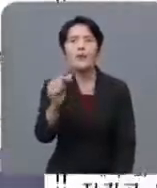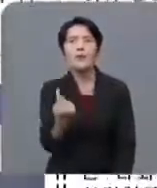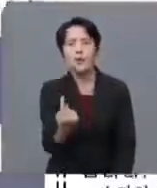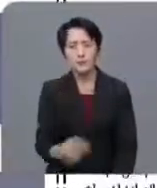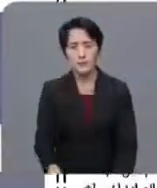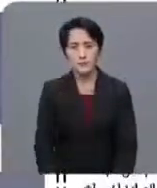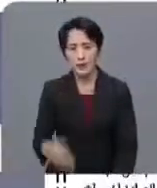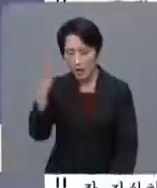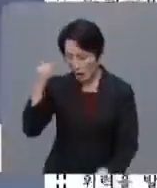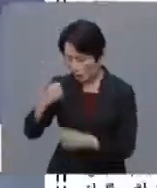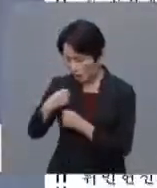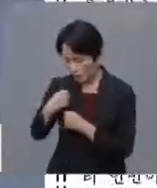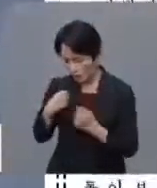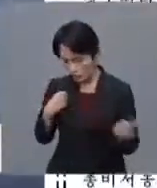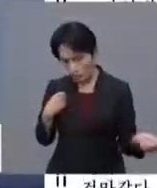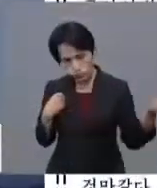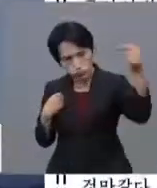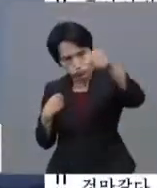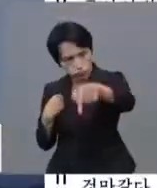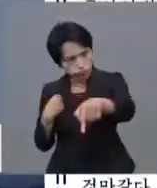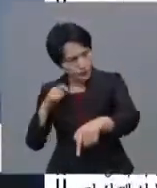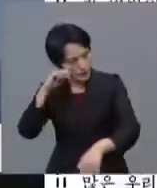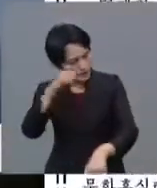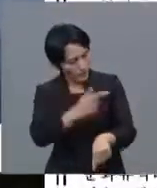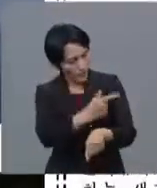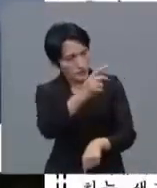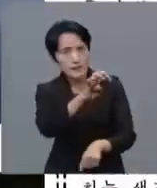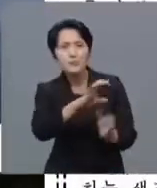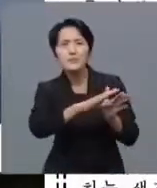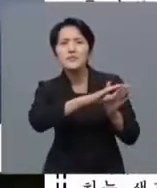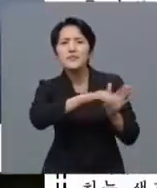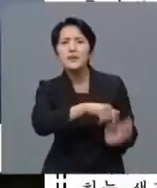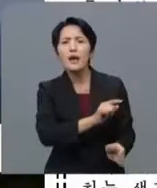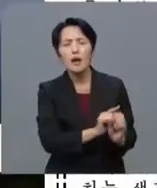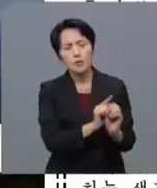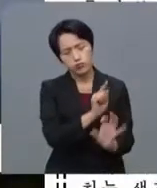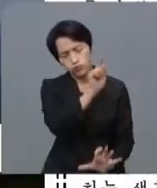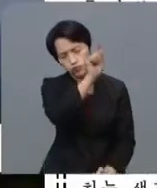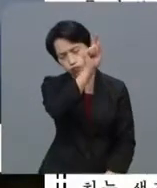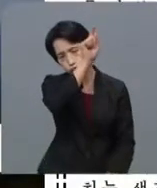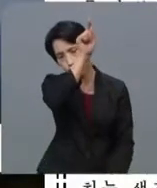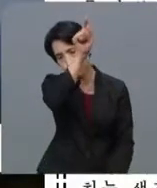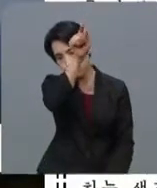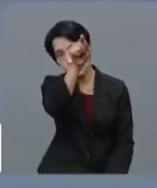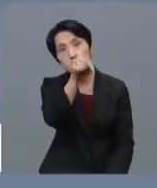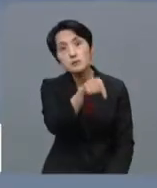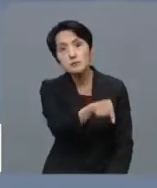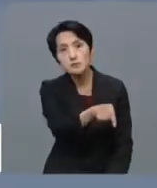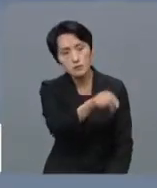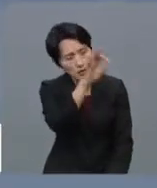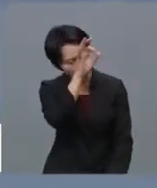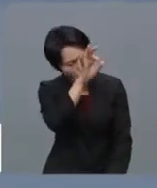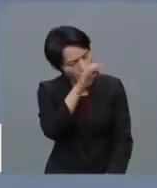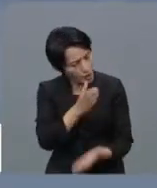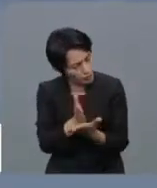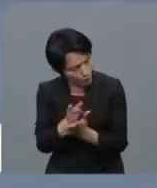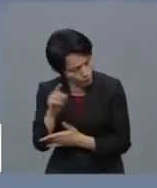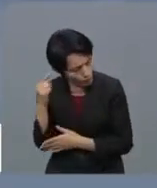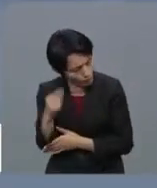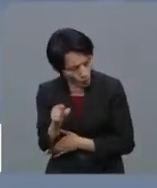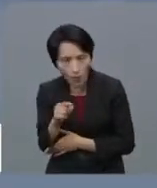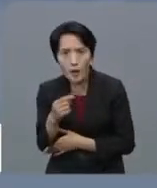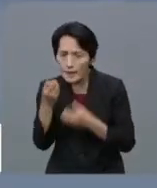1000 гандо об этом сообщила 29 сентября инст вас так ходе испытаний подтверждена стабильность